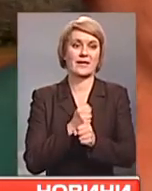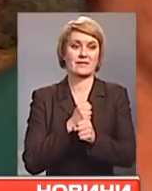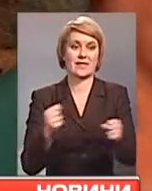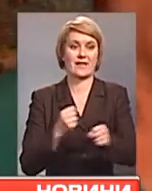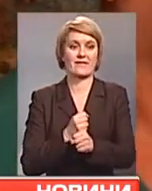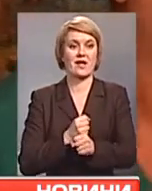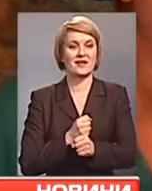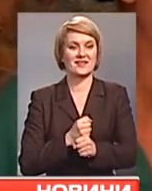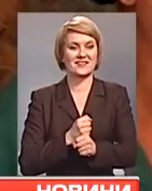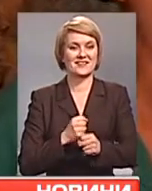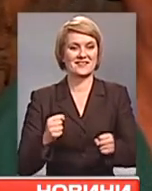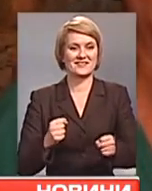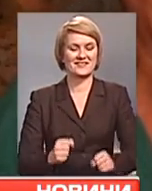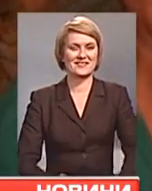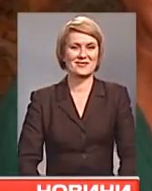консервації.